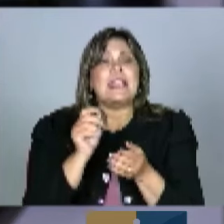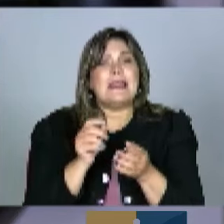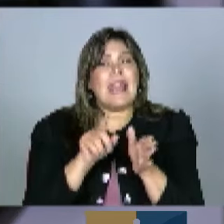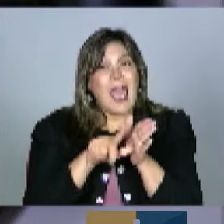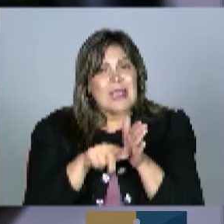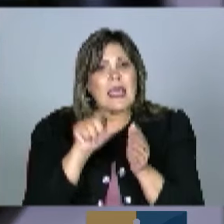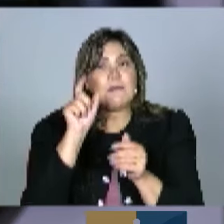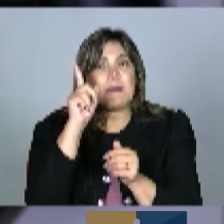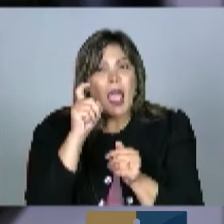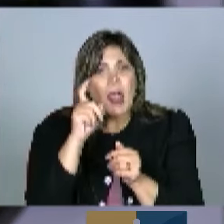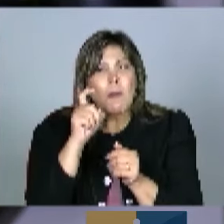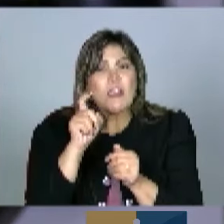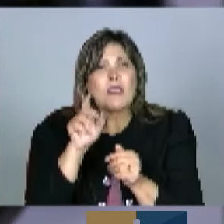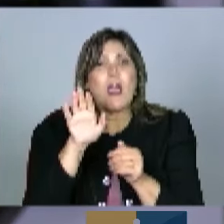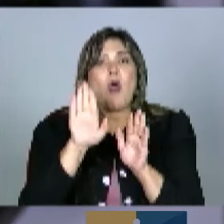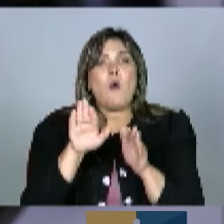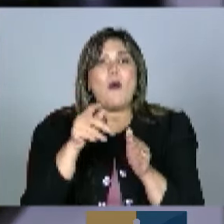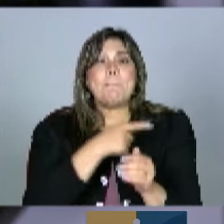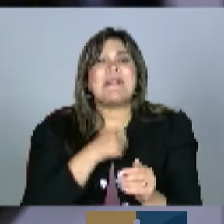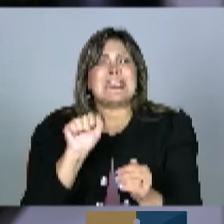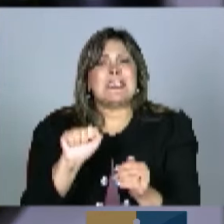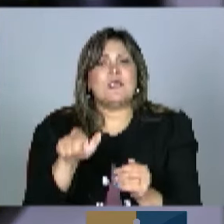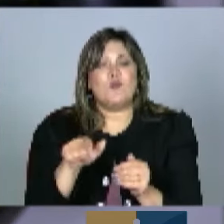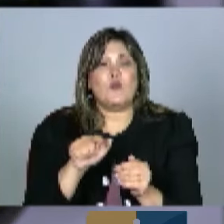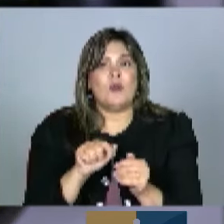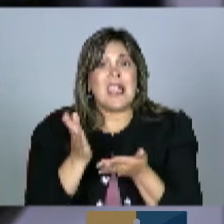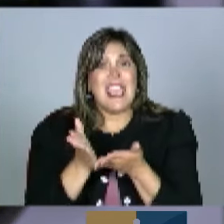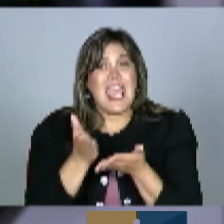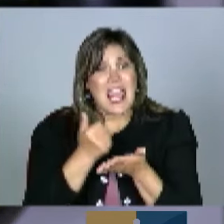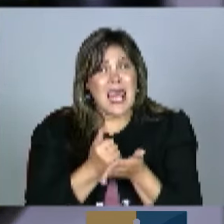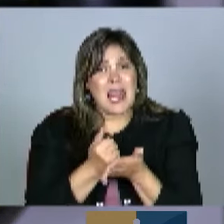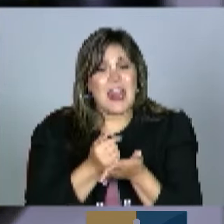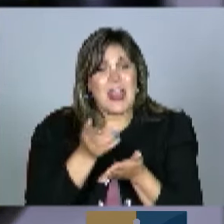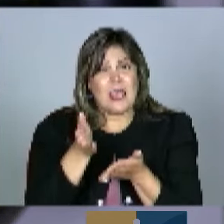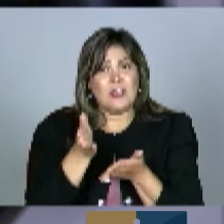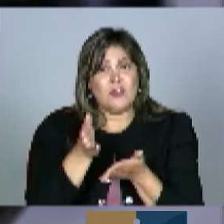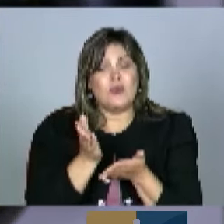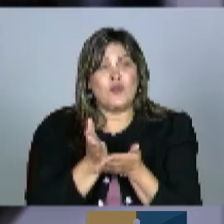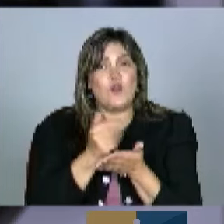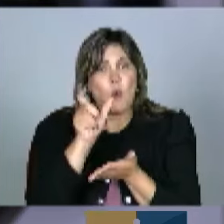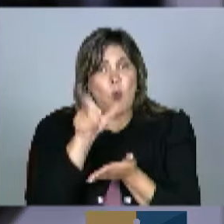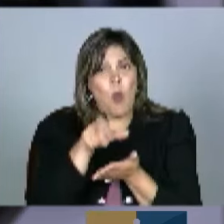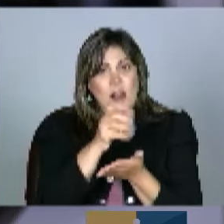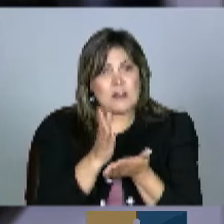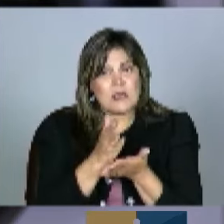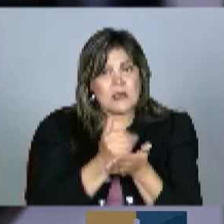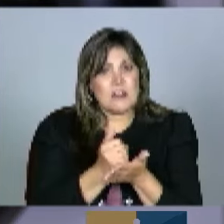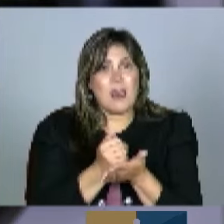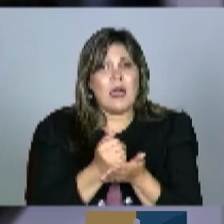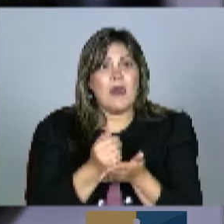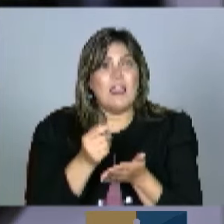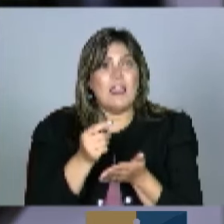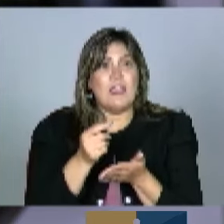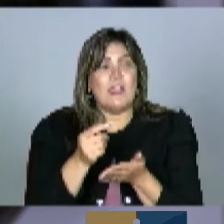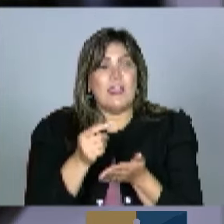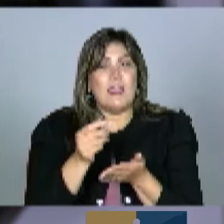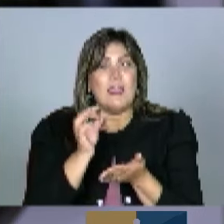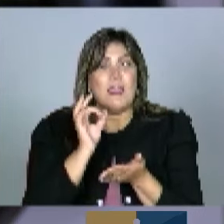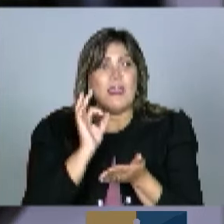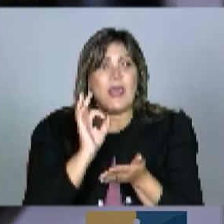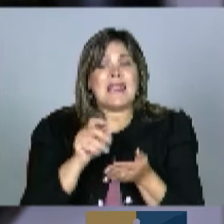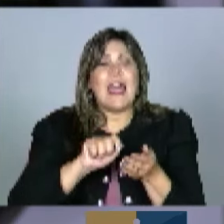عايزه اي حد من ورصه يعملوا تنازل ويحسوا العداد عشان انا لغيت المقبس